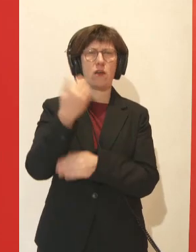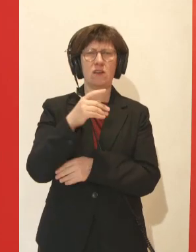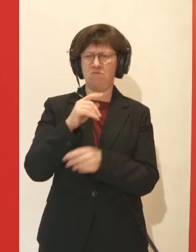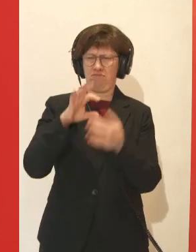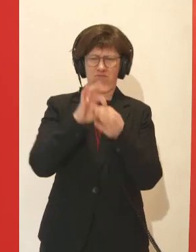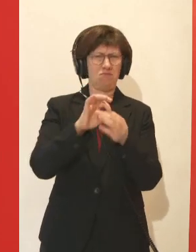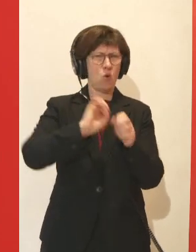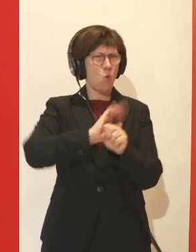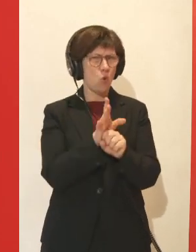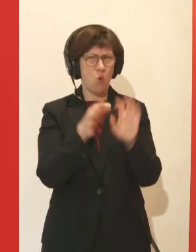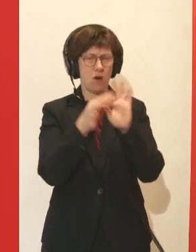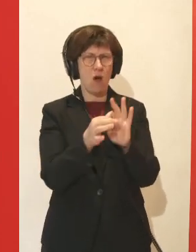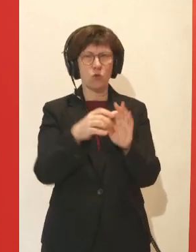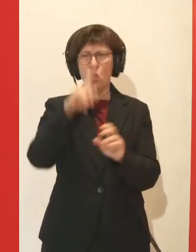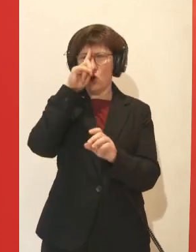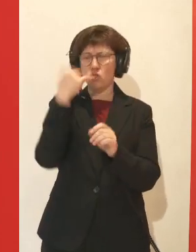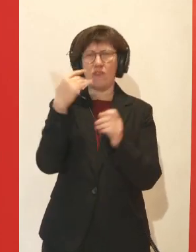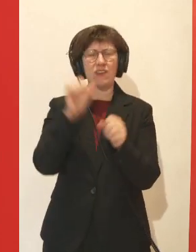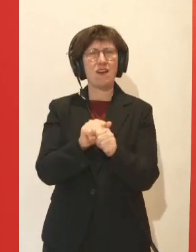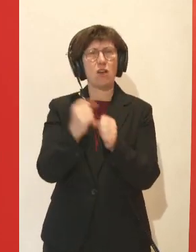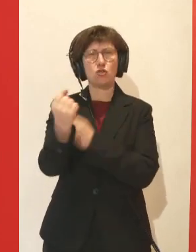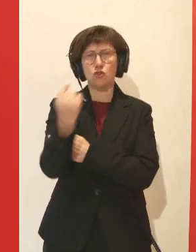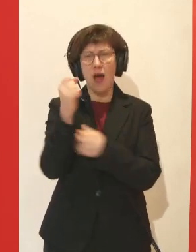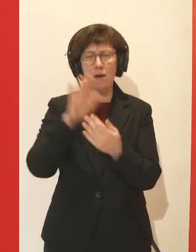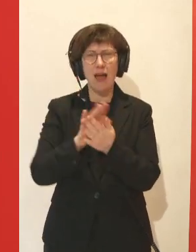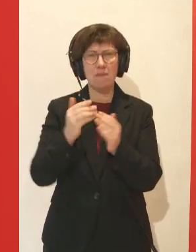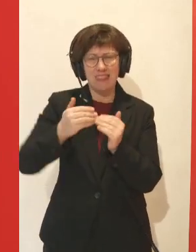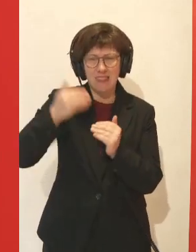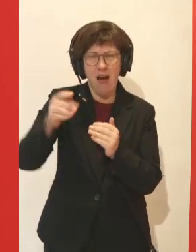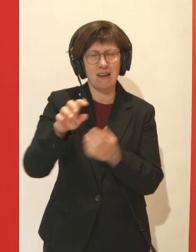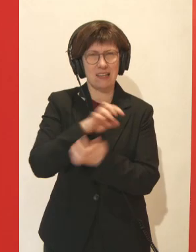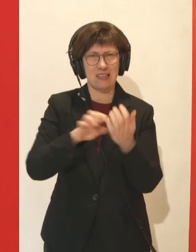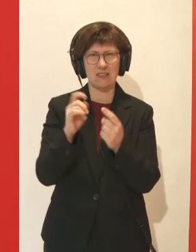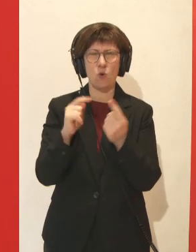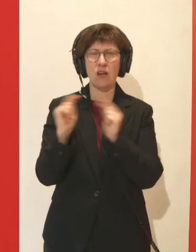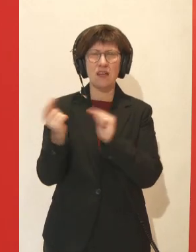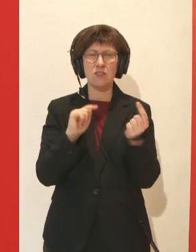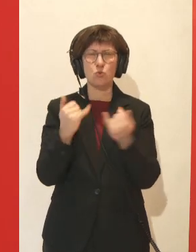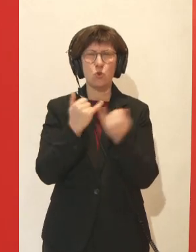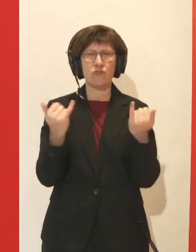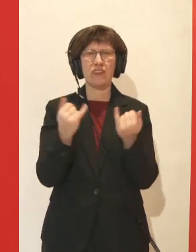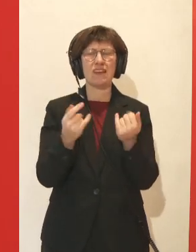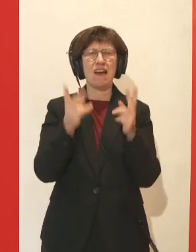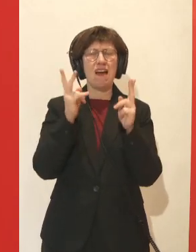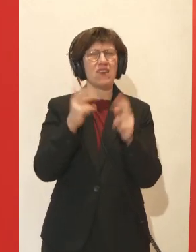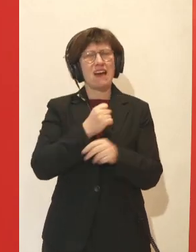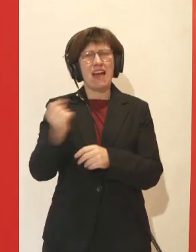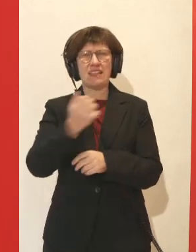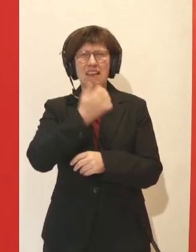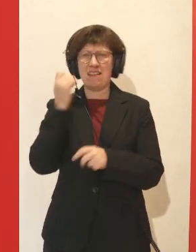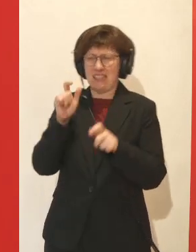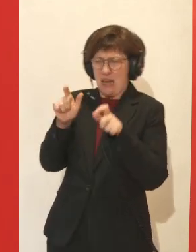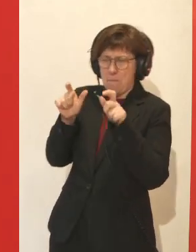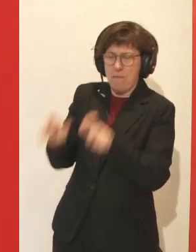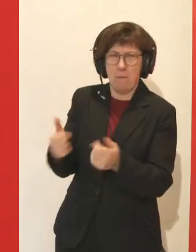Frage reden, wie Deutschland stark bleiben kann nach dieser Krise. Oder wenn wir über die Frage reden, wie wir eigentlich Rechtsextreme zurückdrängen,